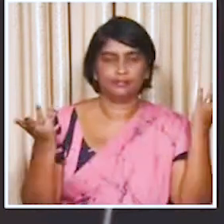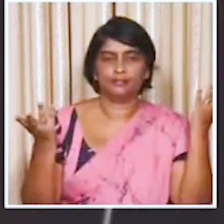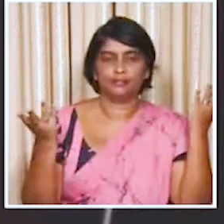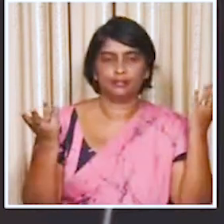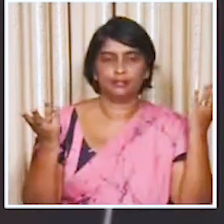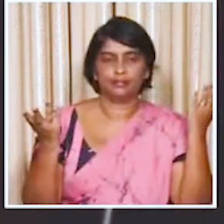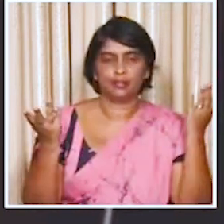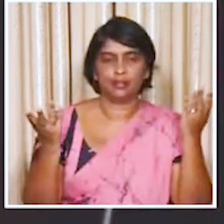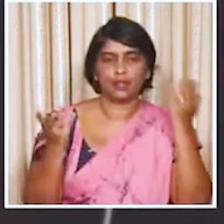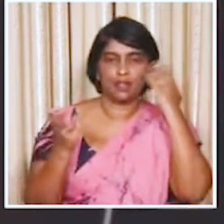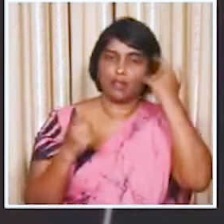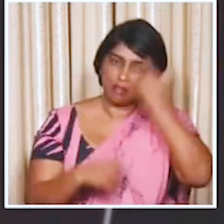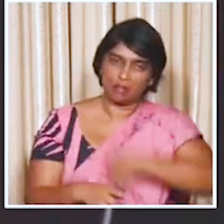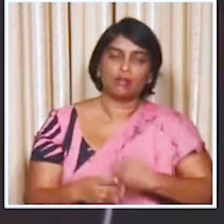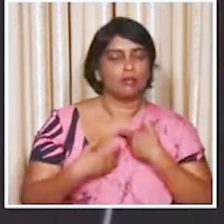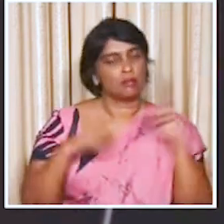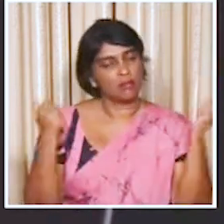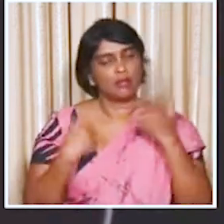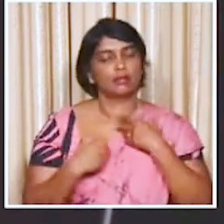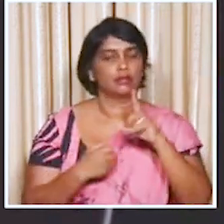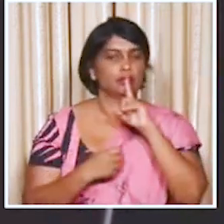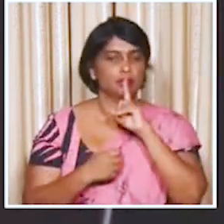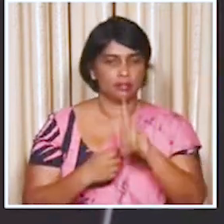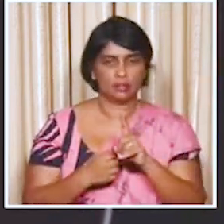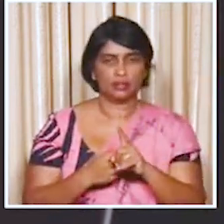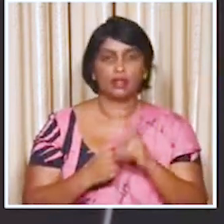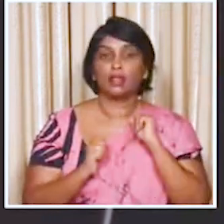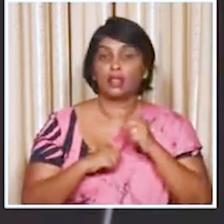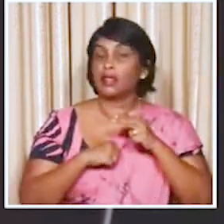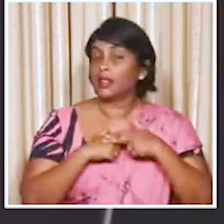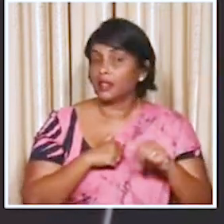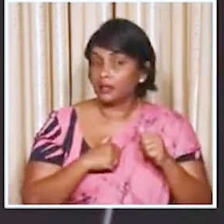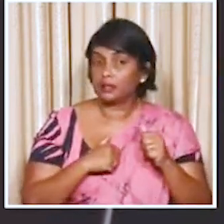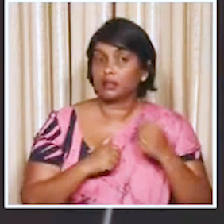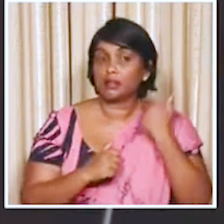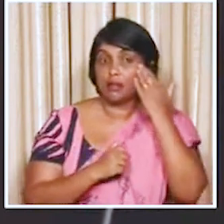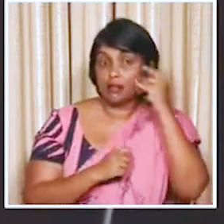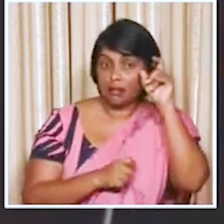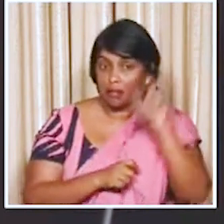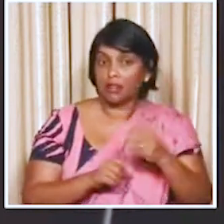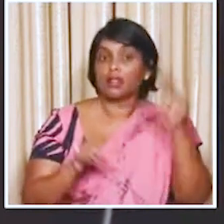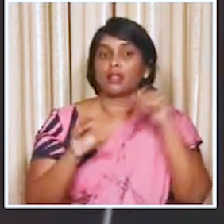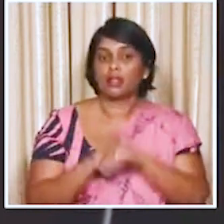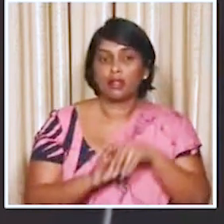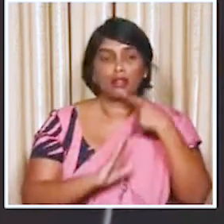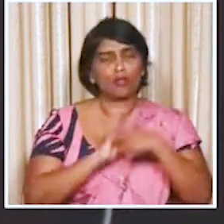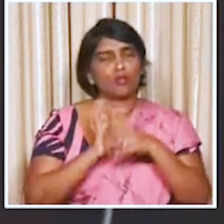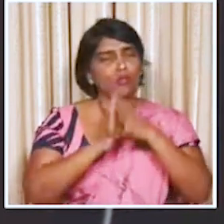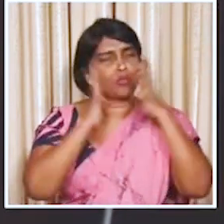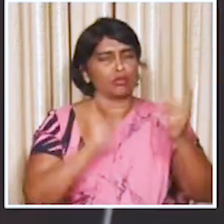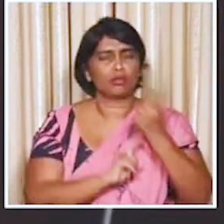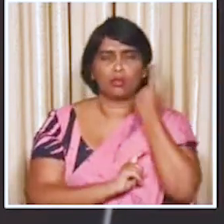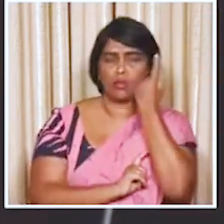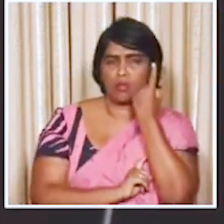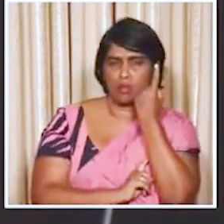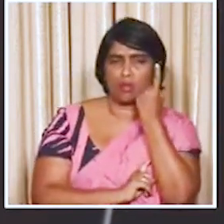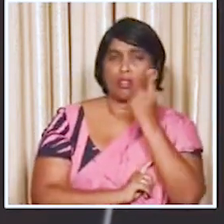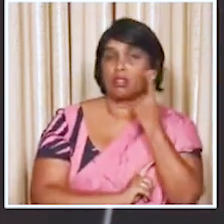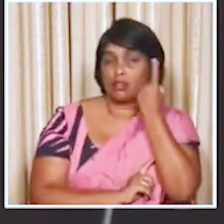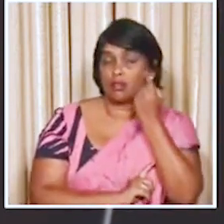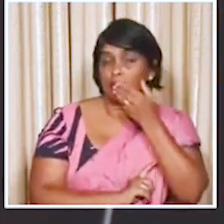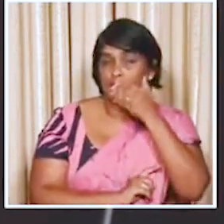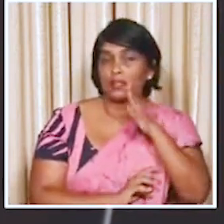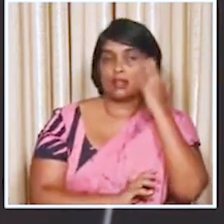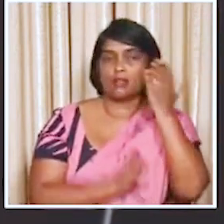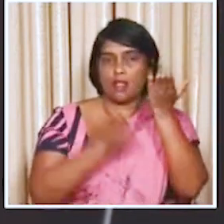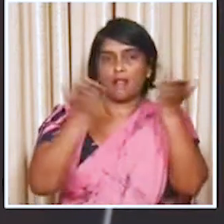abasaranai kaanthawa ketiyata man bay nathuwa eka kiyana mokada hetuwa kaanthawa wenna ona me rate ona tarang ugat daksha